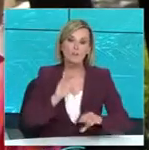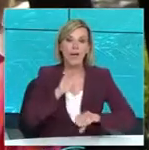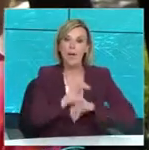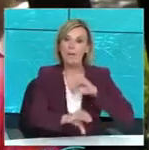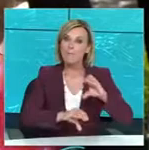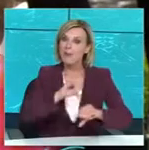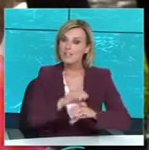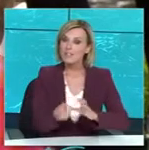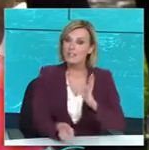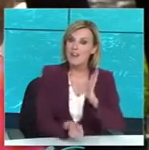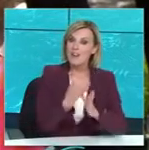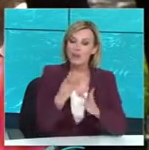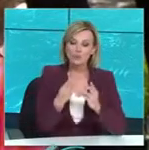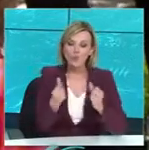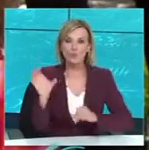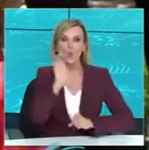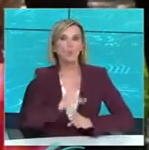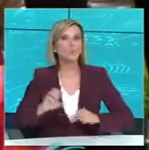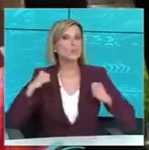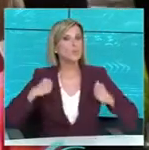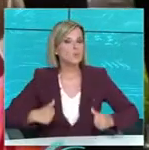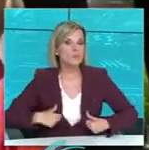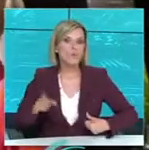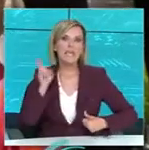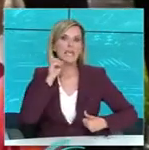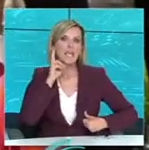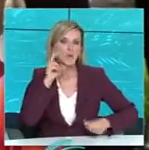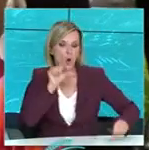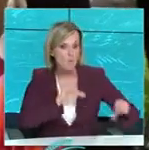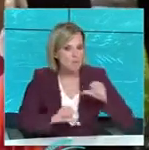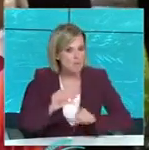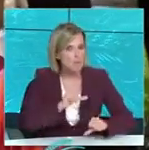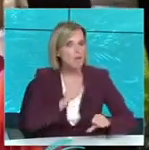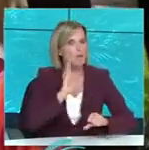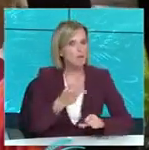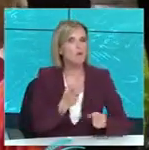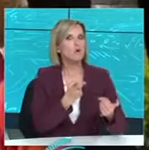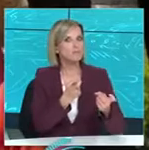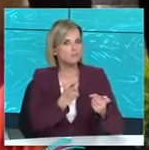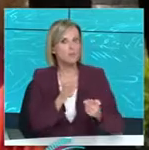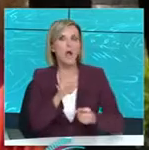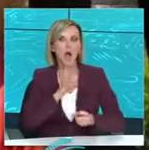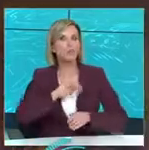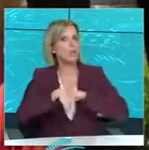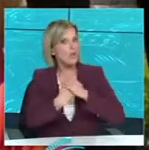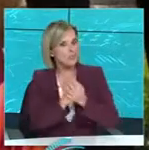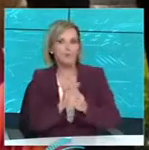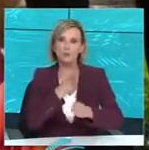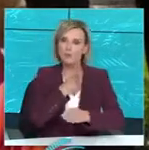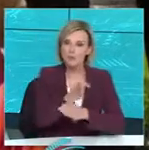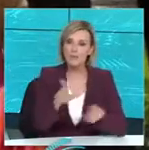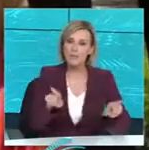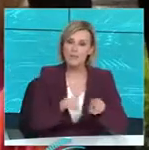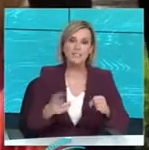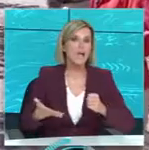επενδύσουμε σε νέους τρόπους τουρισμού και να αναβαθμίσουμε το τουριστικό μας προϊόν, συνδέοντάς το με την αγροτική